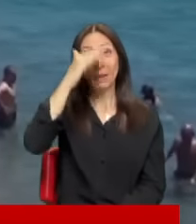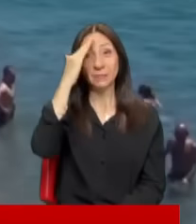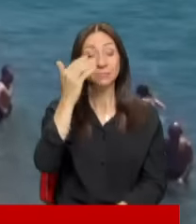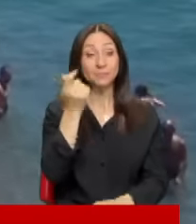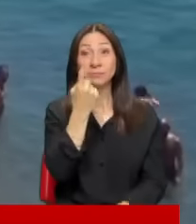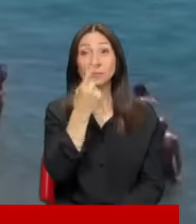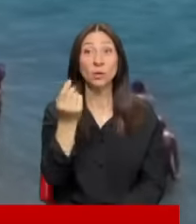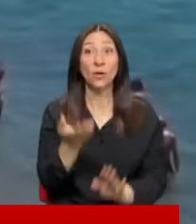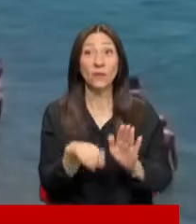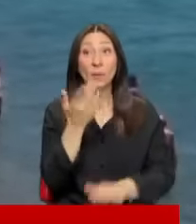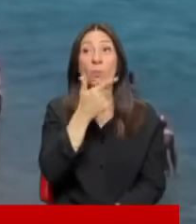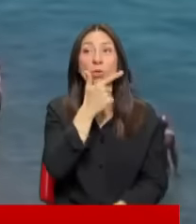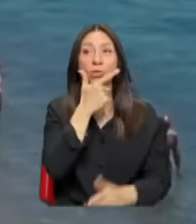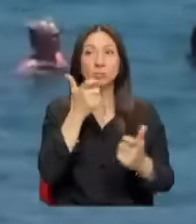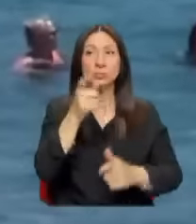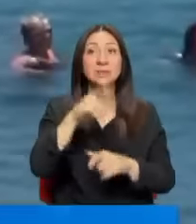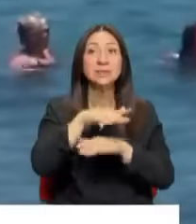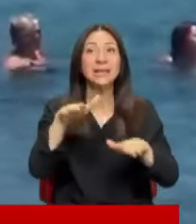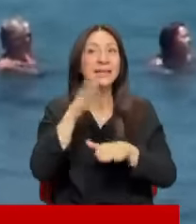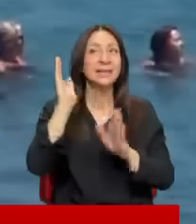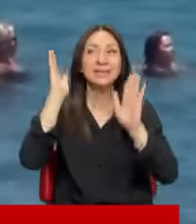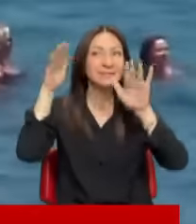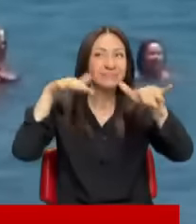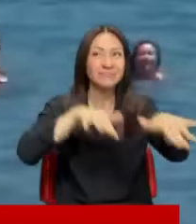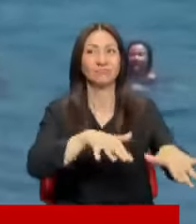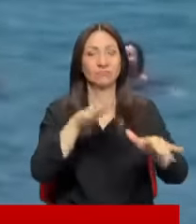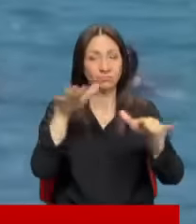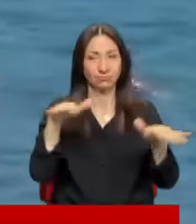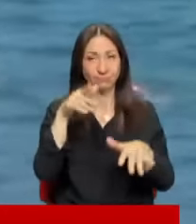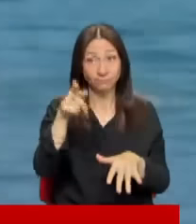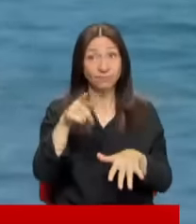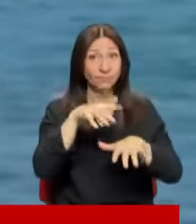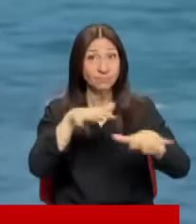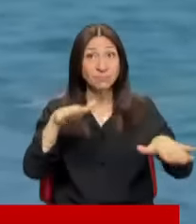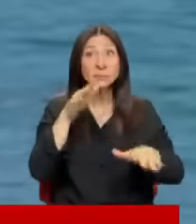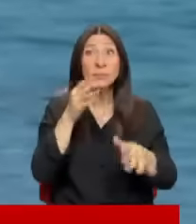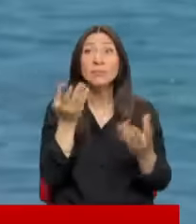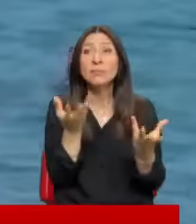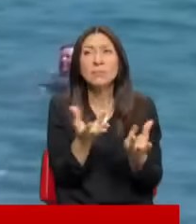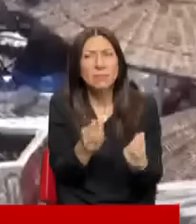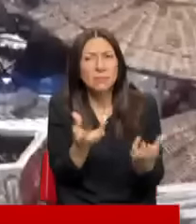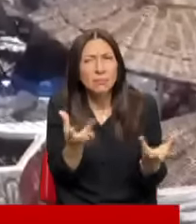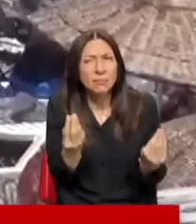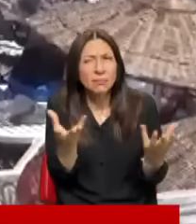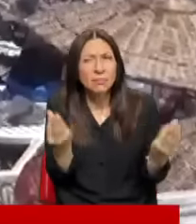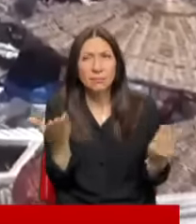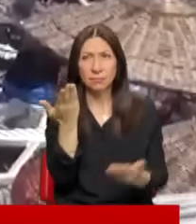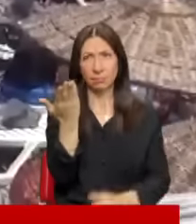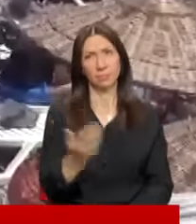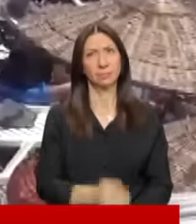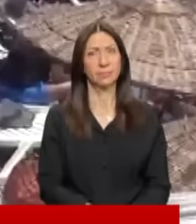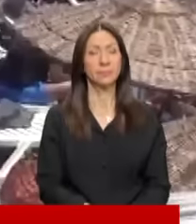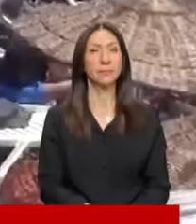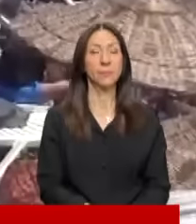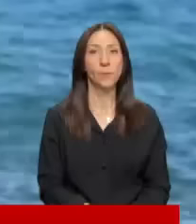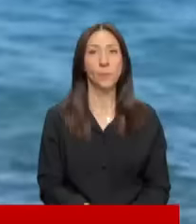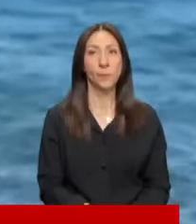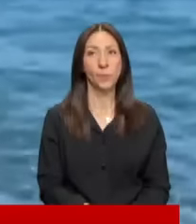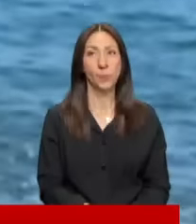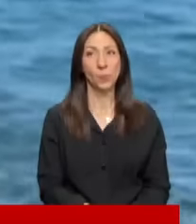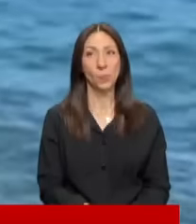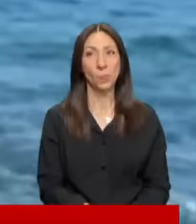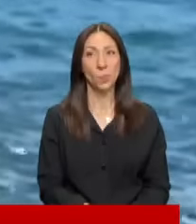nüfusu 1 milyonu geçen Bodrum'da da tatilciler plajlara akın etti. Plajlarda adım atacak yer kalmadı.